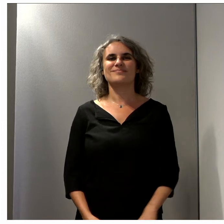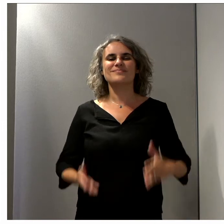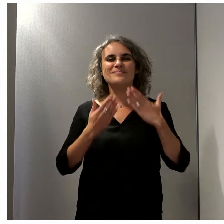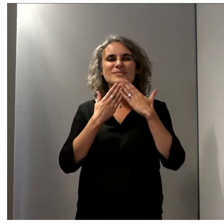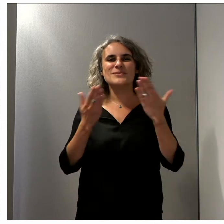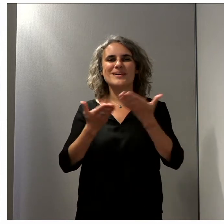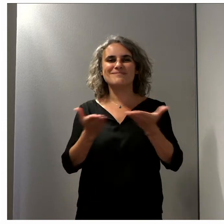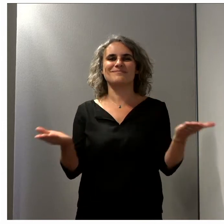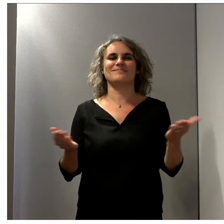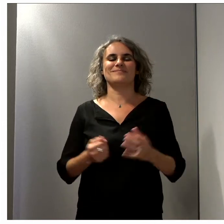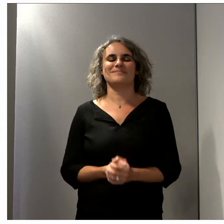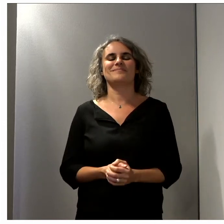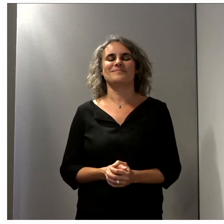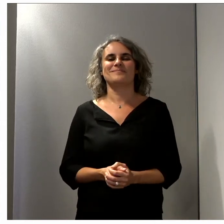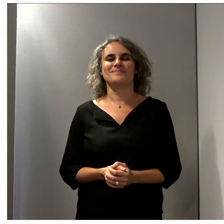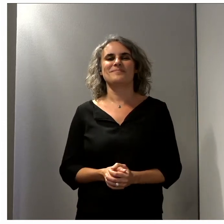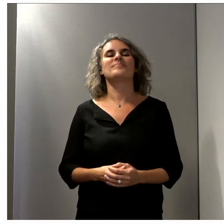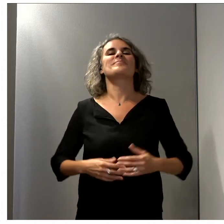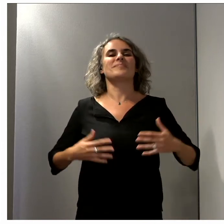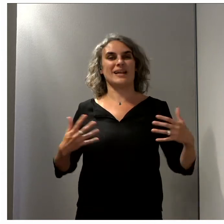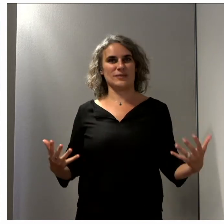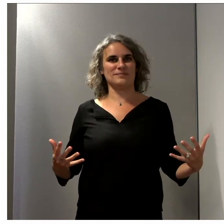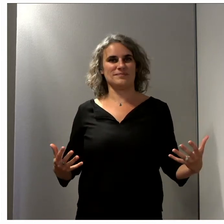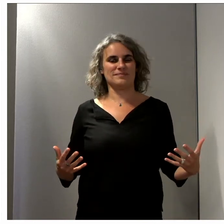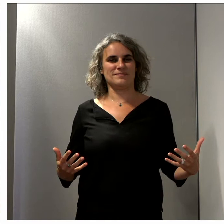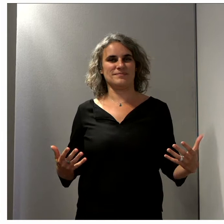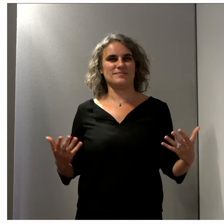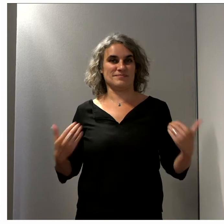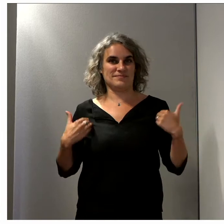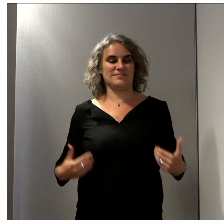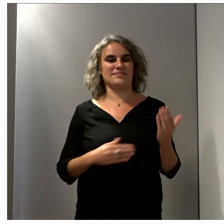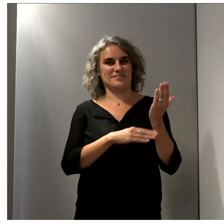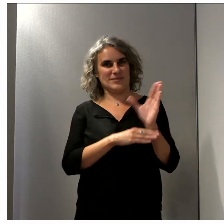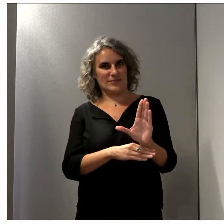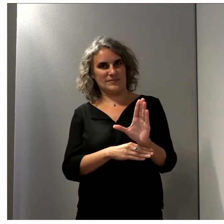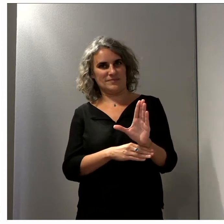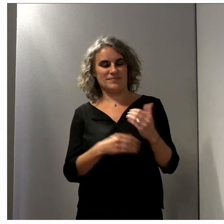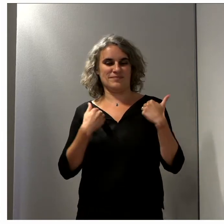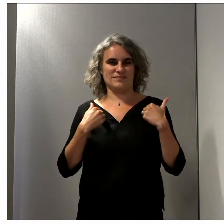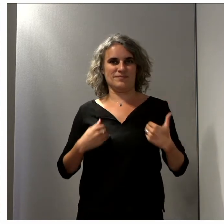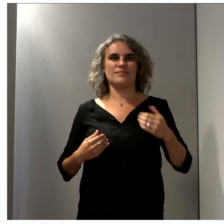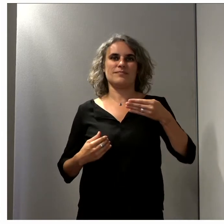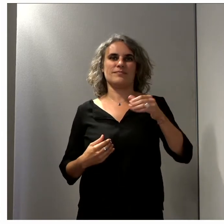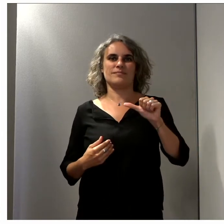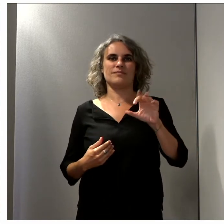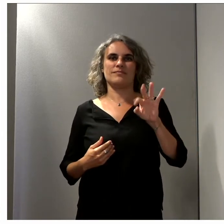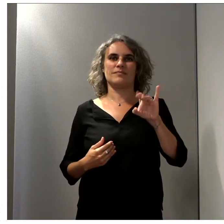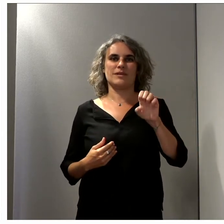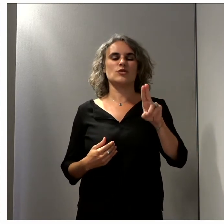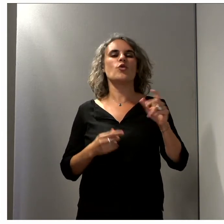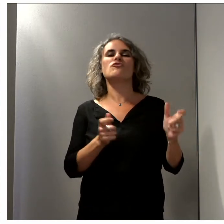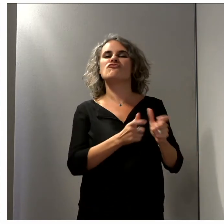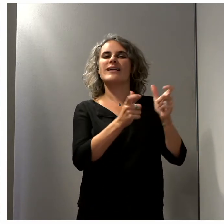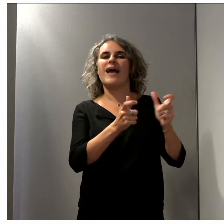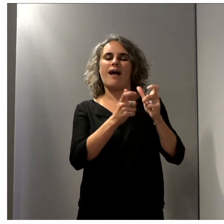Bonjour à toutes et tous. Alors, je me présente, je suis Mathieu Châtelain, le président